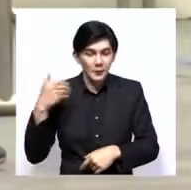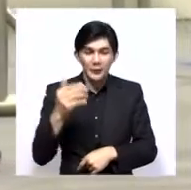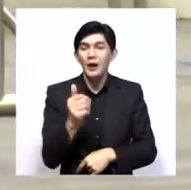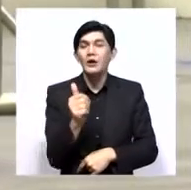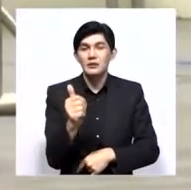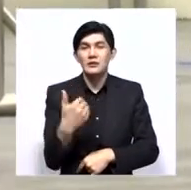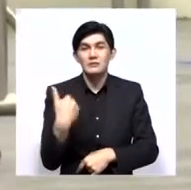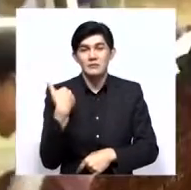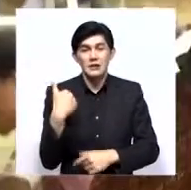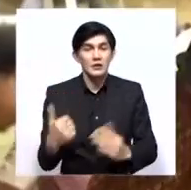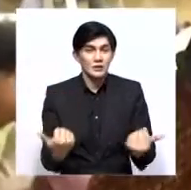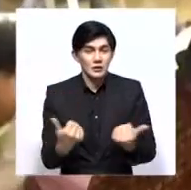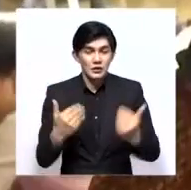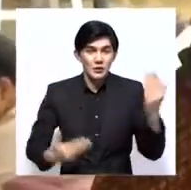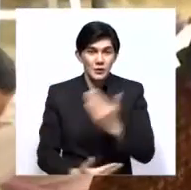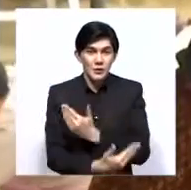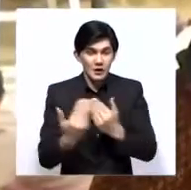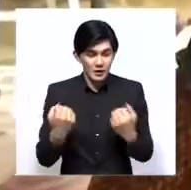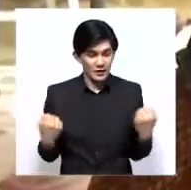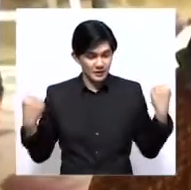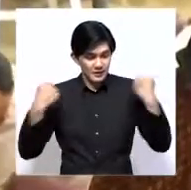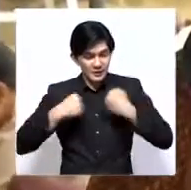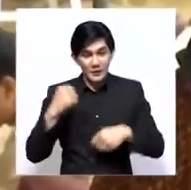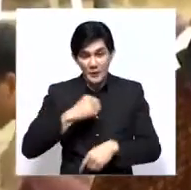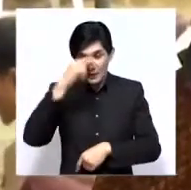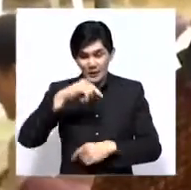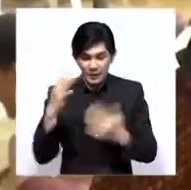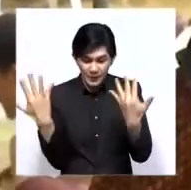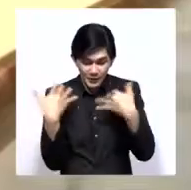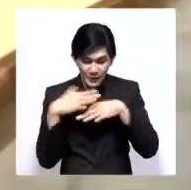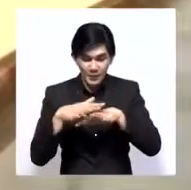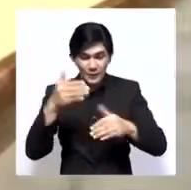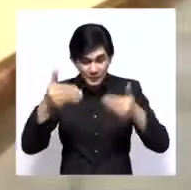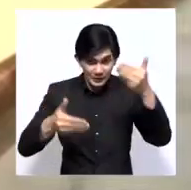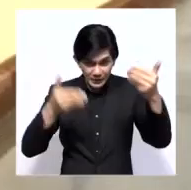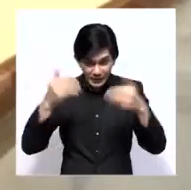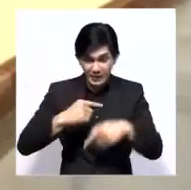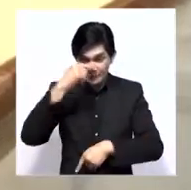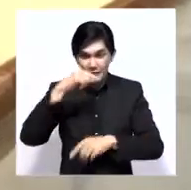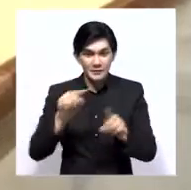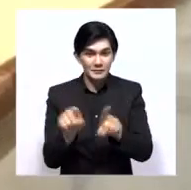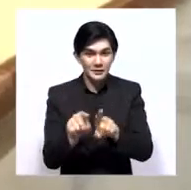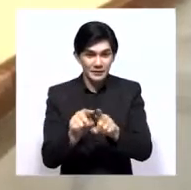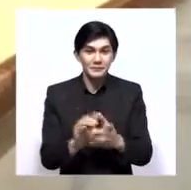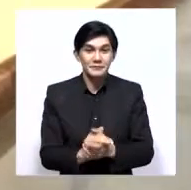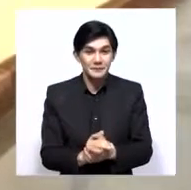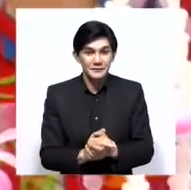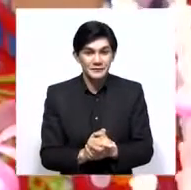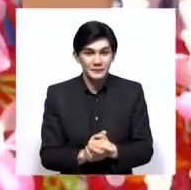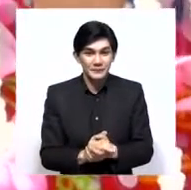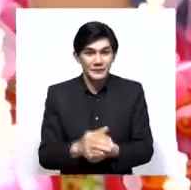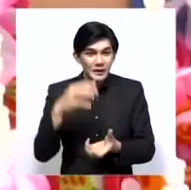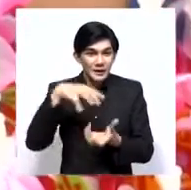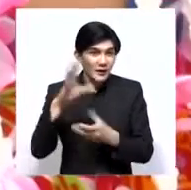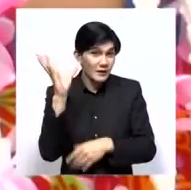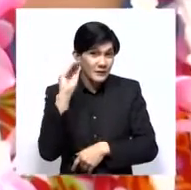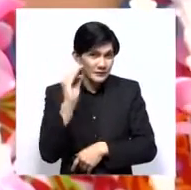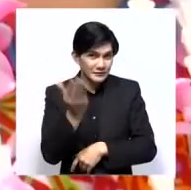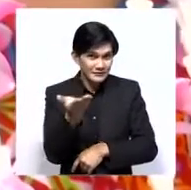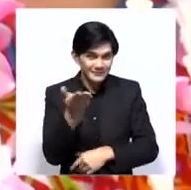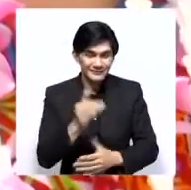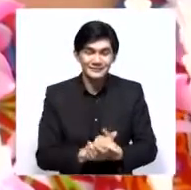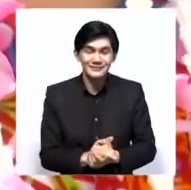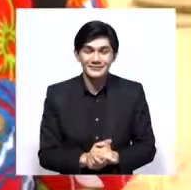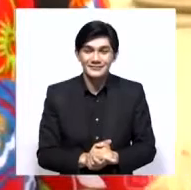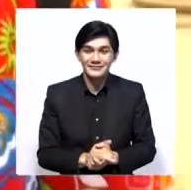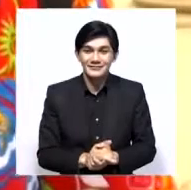ของไทยแถมยังถือโอกาสได้แต่งกายด้วยชุดไทยมาร่วมงานแบบไทยๆแบบนี้อีกด้วยเดี๋ยวเราไปฟังเสียงของประชาชนกันค่